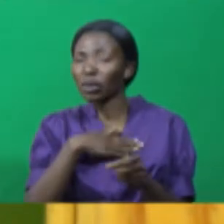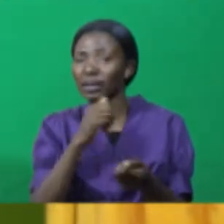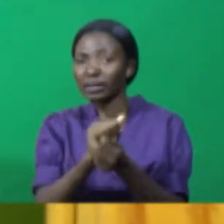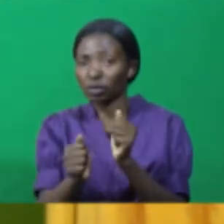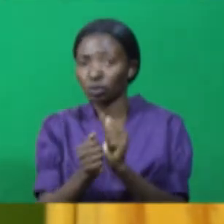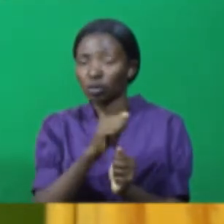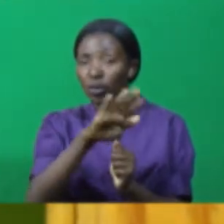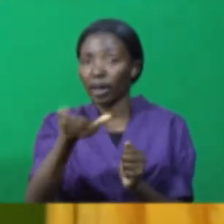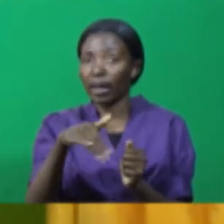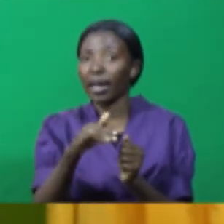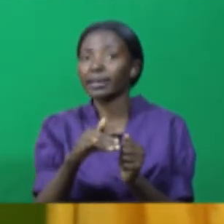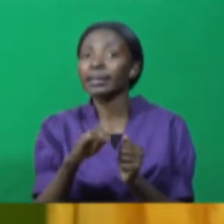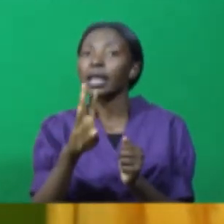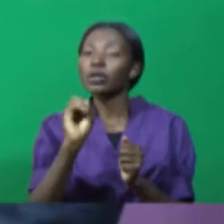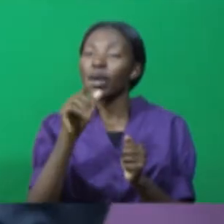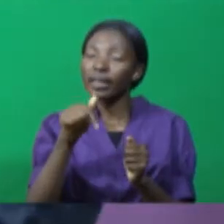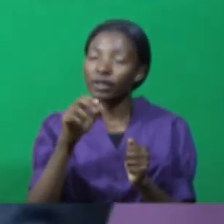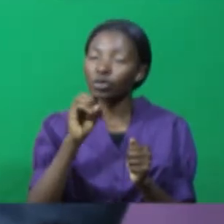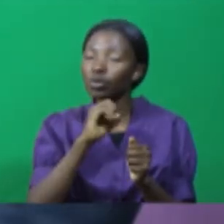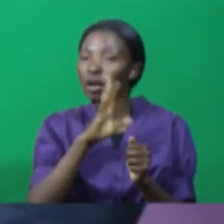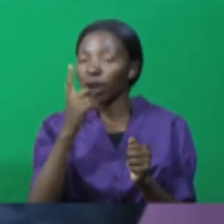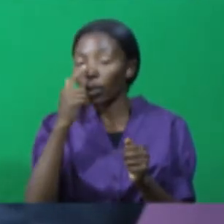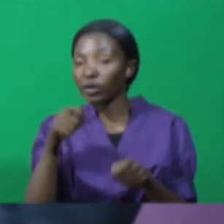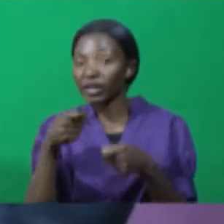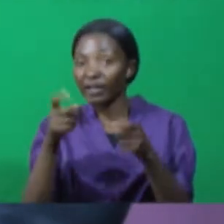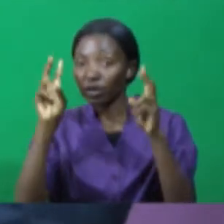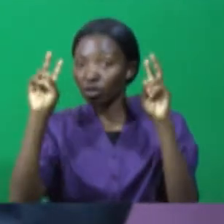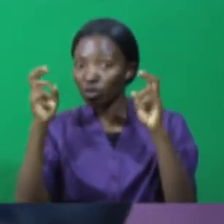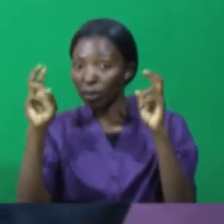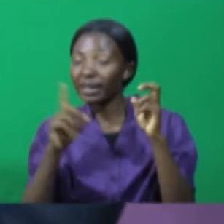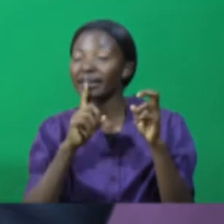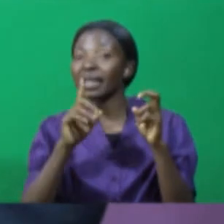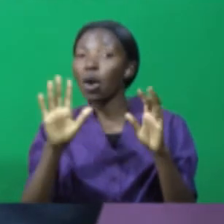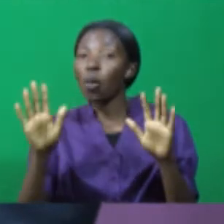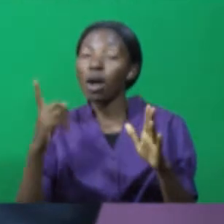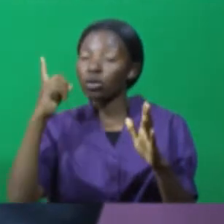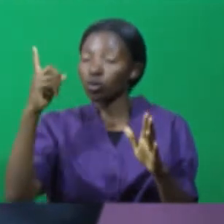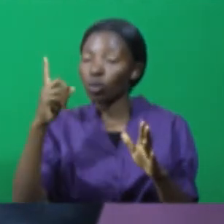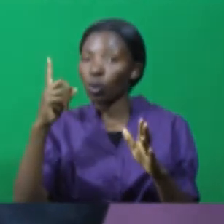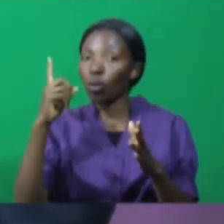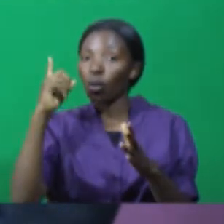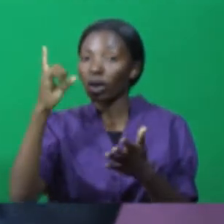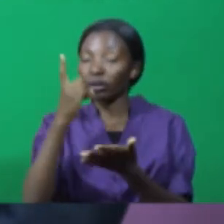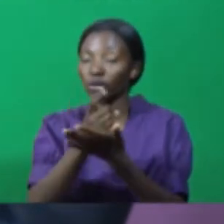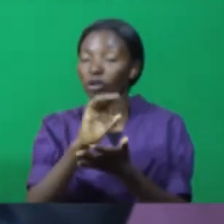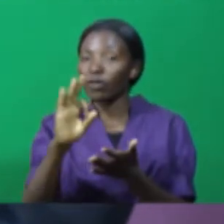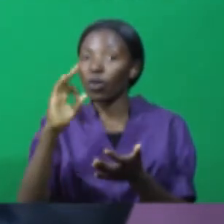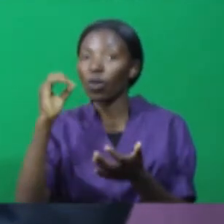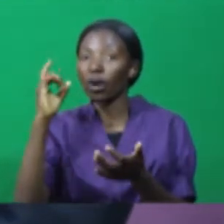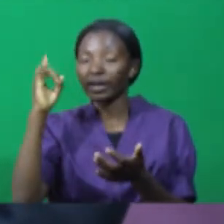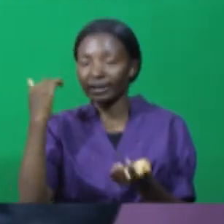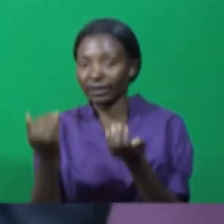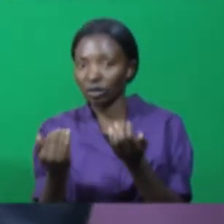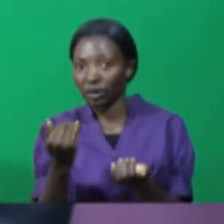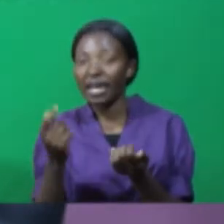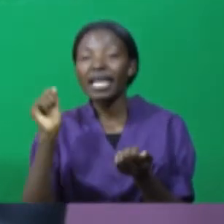paradza. Kuti nyaya iyi mimpa mapa musoro nyaya mati zvineitwa naMwari kuvana vake. Right. Saka mukuru kuti nyaya dzakadai dzi